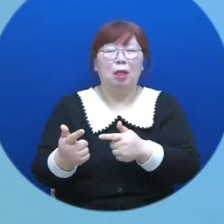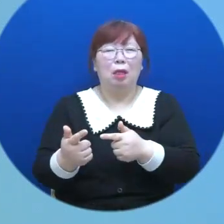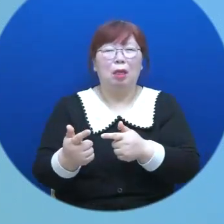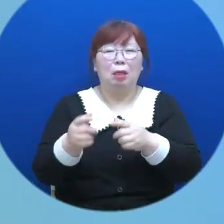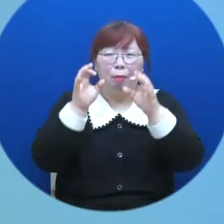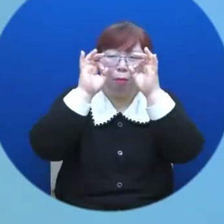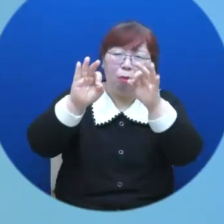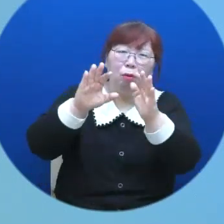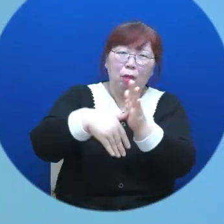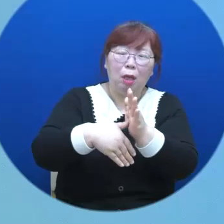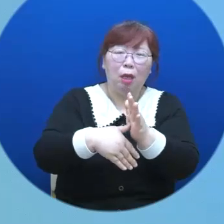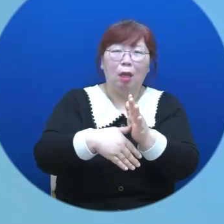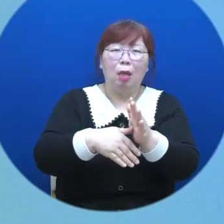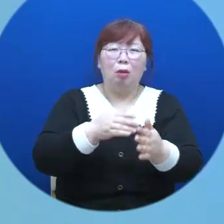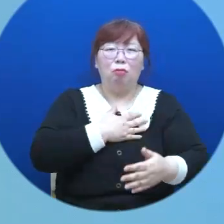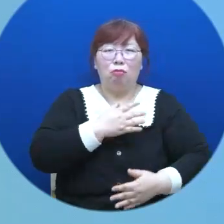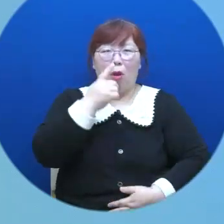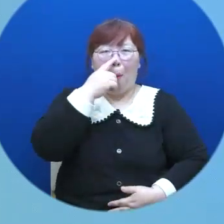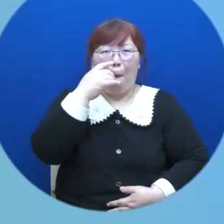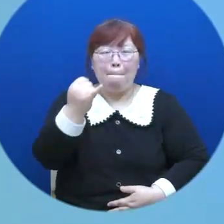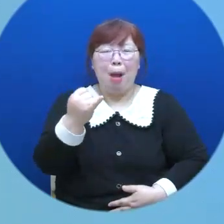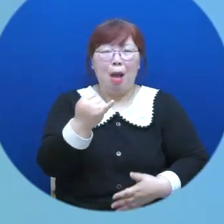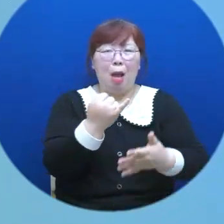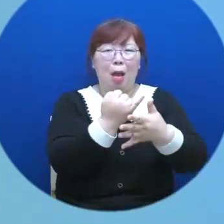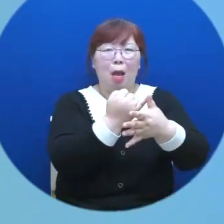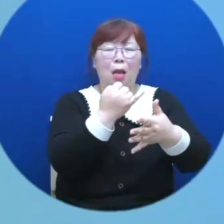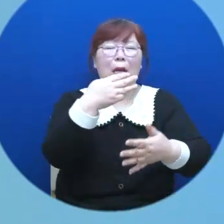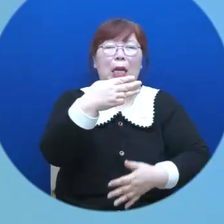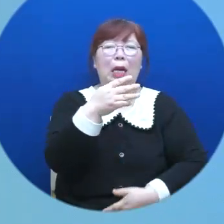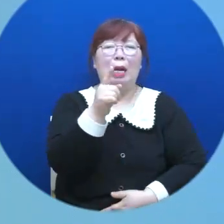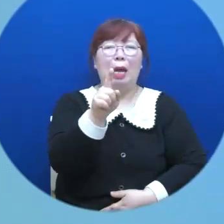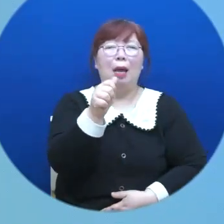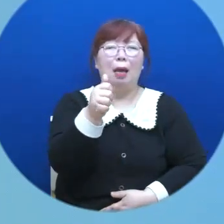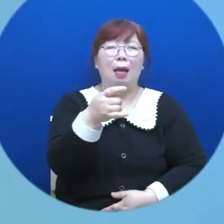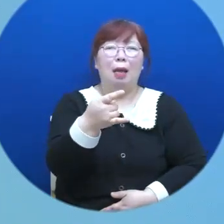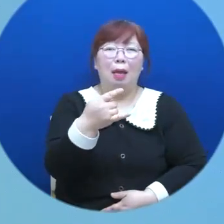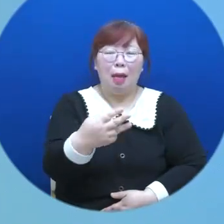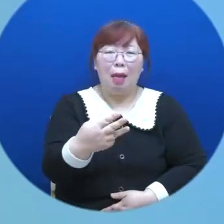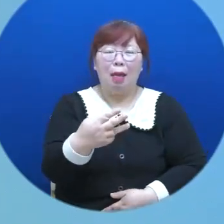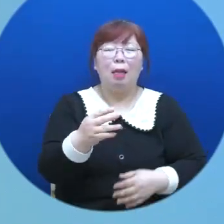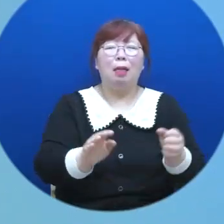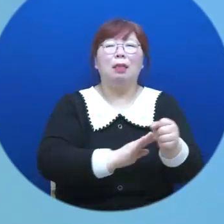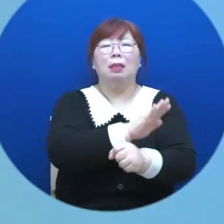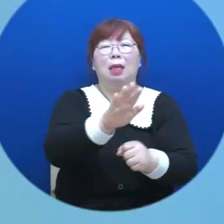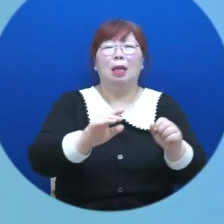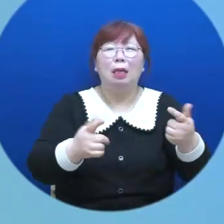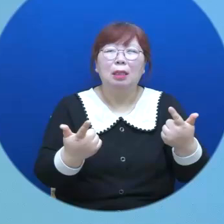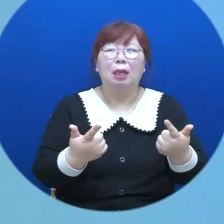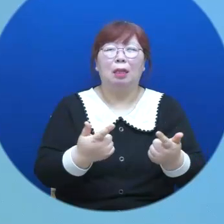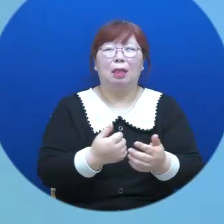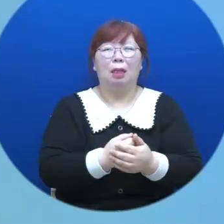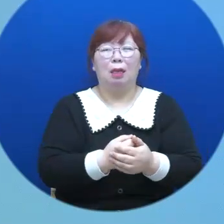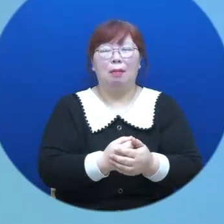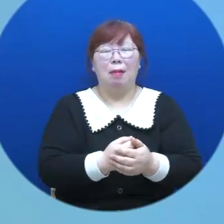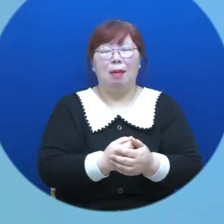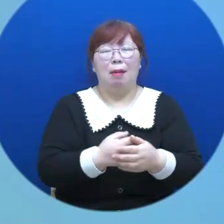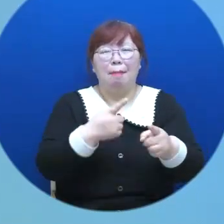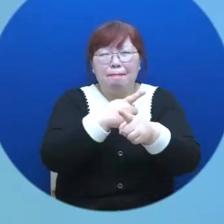자기 어머니 라헬, 아버지가 라헬만 사랑하니까 엄청